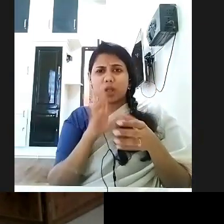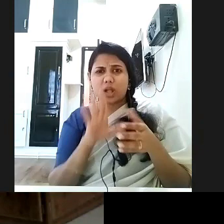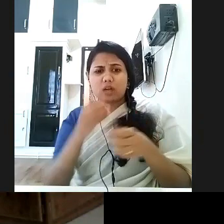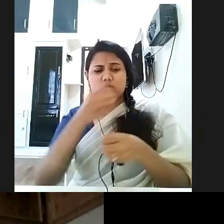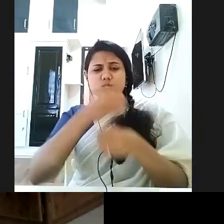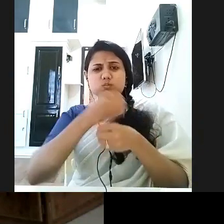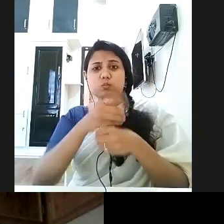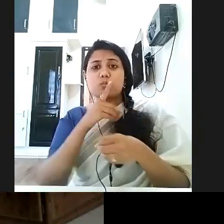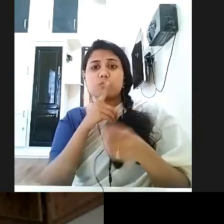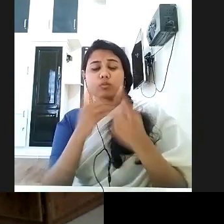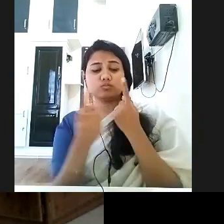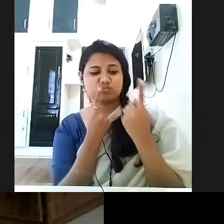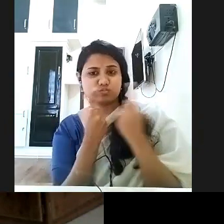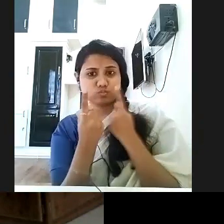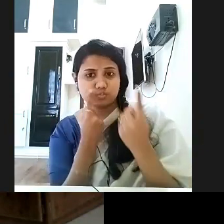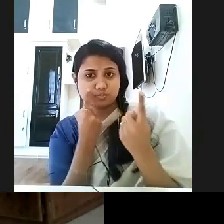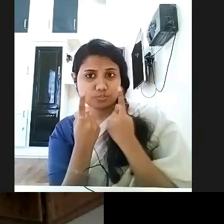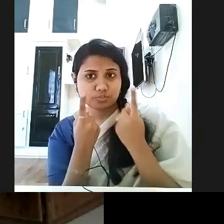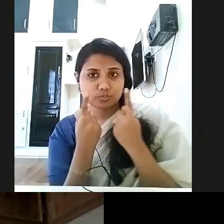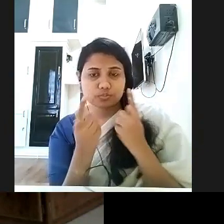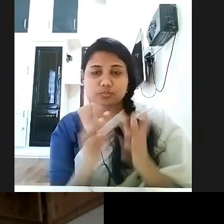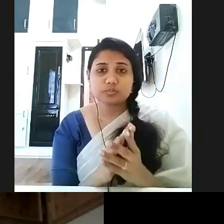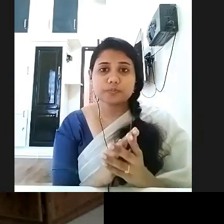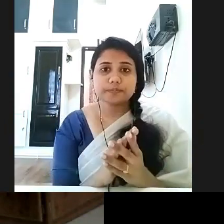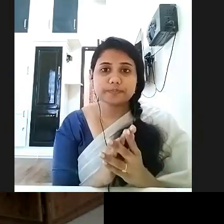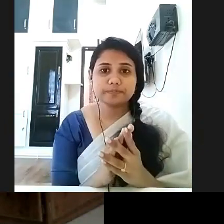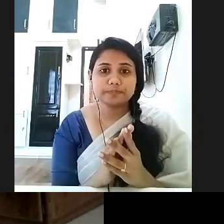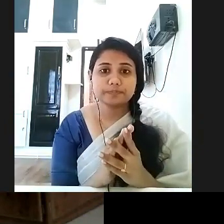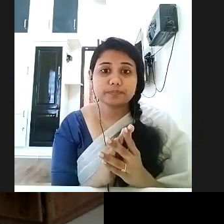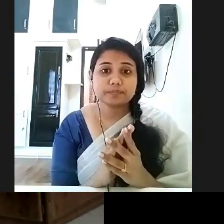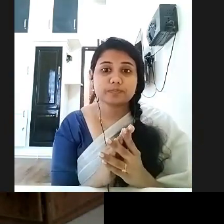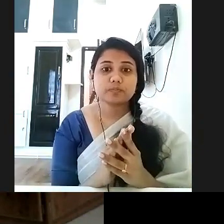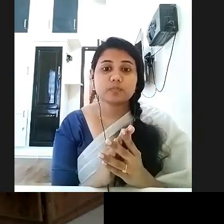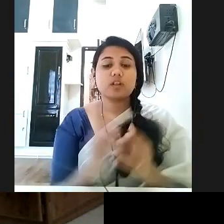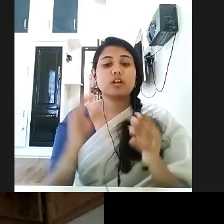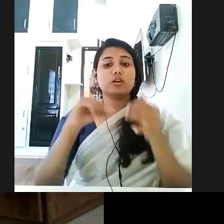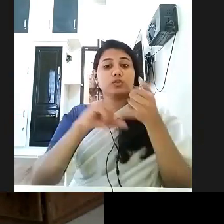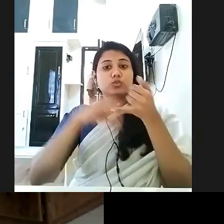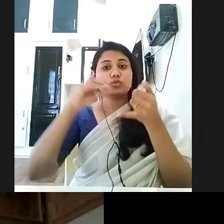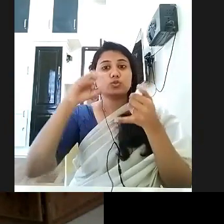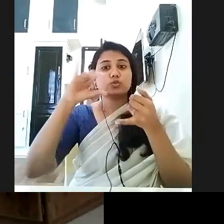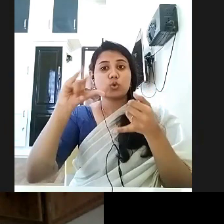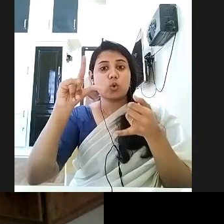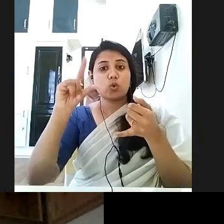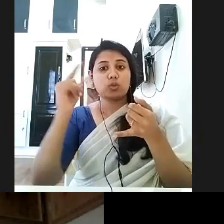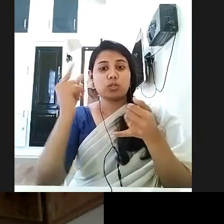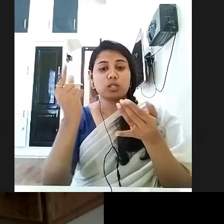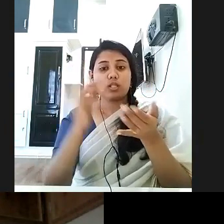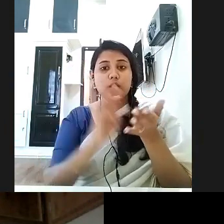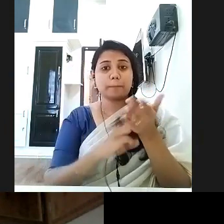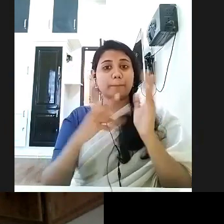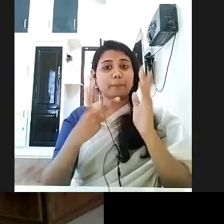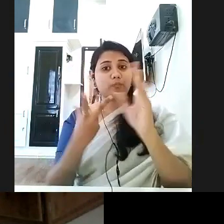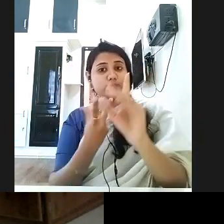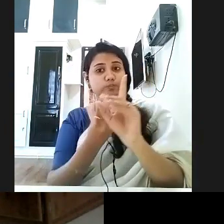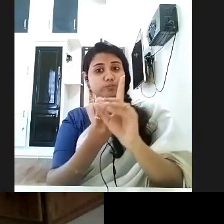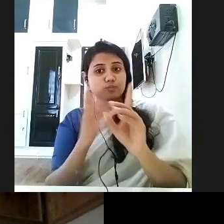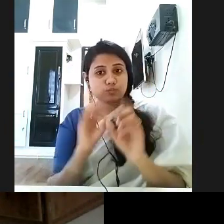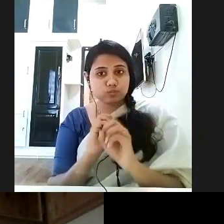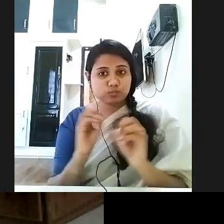വരും. ആൻഡ് വൺ മോർ തിങ് ഐ ജസ്റ്റ് വാണ്ടഡ് ടു സ്ട്രെസ്, നിങ്ങൾക്ക് ആ സോളിൻഡ്രോണേറ്റ് ഇഞ്ചക്ഷൻ ഒക്കെ കൊടുത്തിട്ടില്ലെങ്കിൽ അത് വേണ്ടി